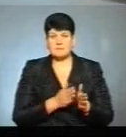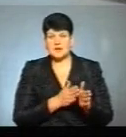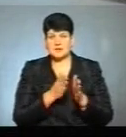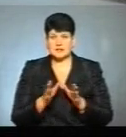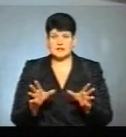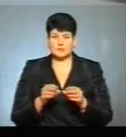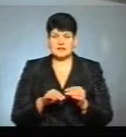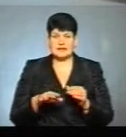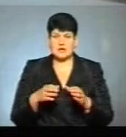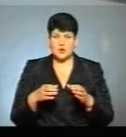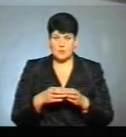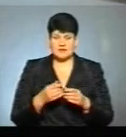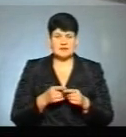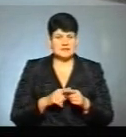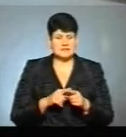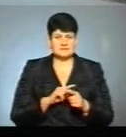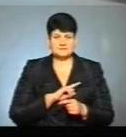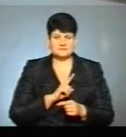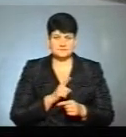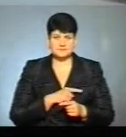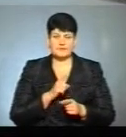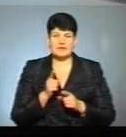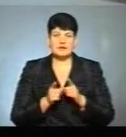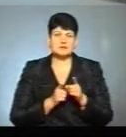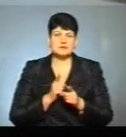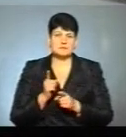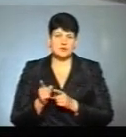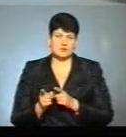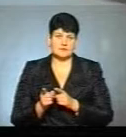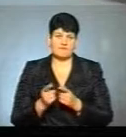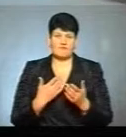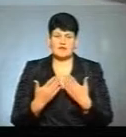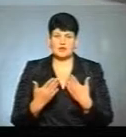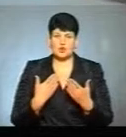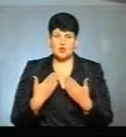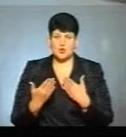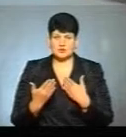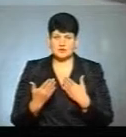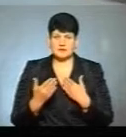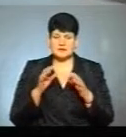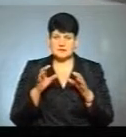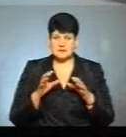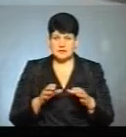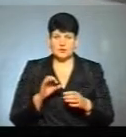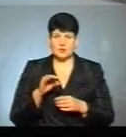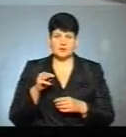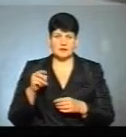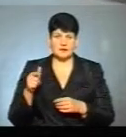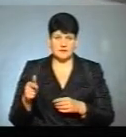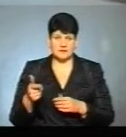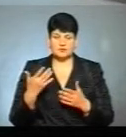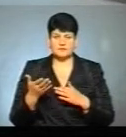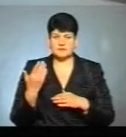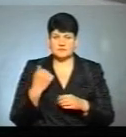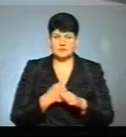об'єднані територіальні громади. Це суттєво змінює відношення і статус самих ОТГ. Якщо вони